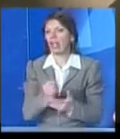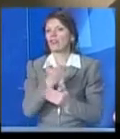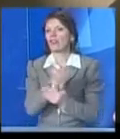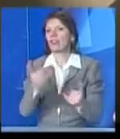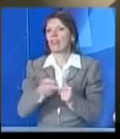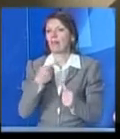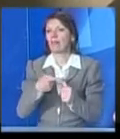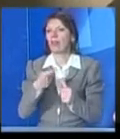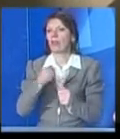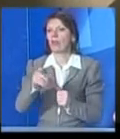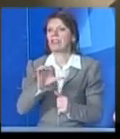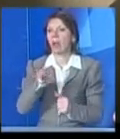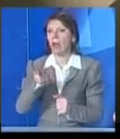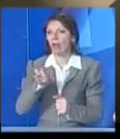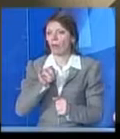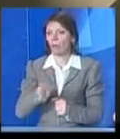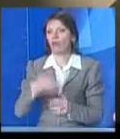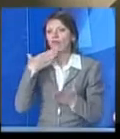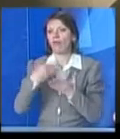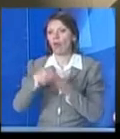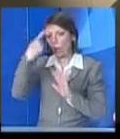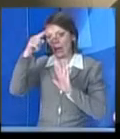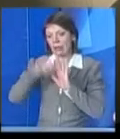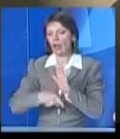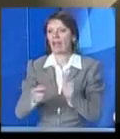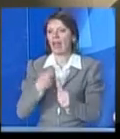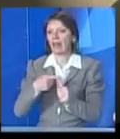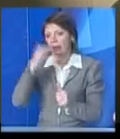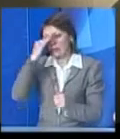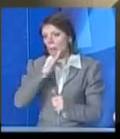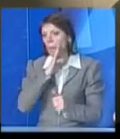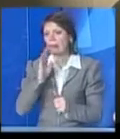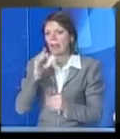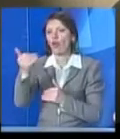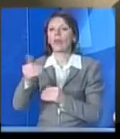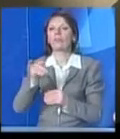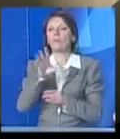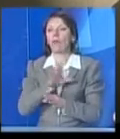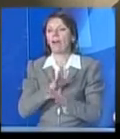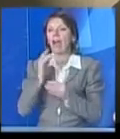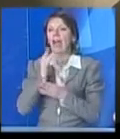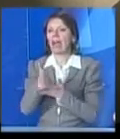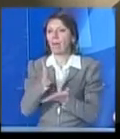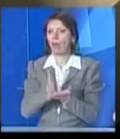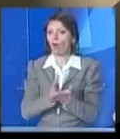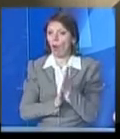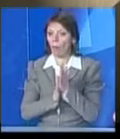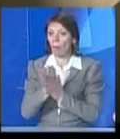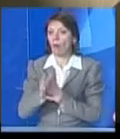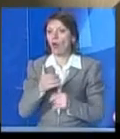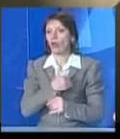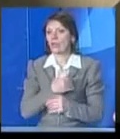його Степаном свою надію нарекли батьки, а я Юрком зовуся хліборобом, хоч краще мав би